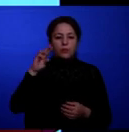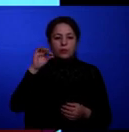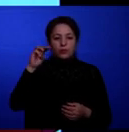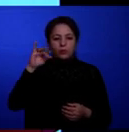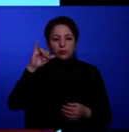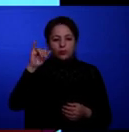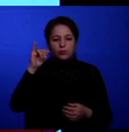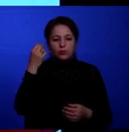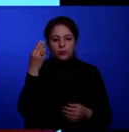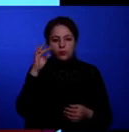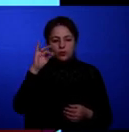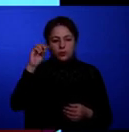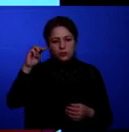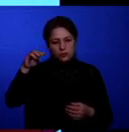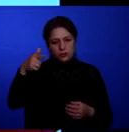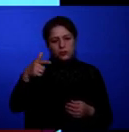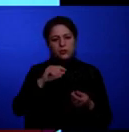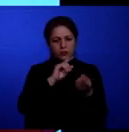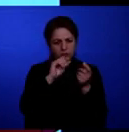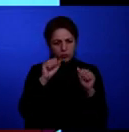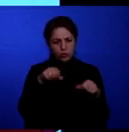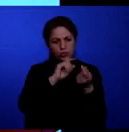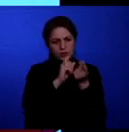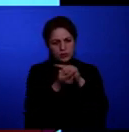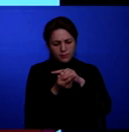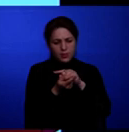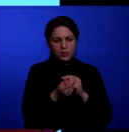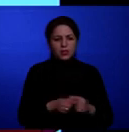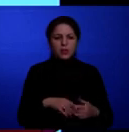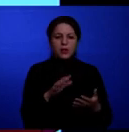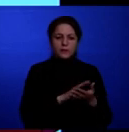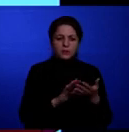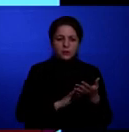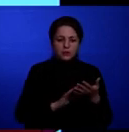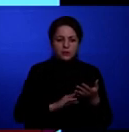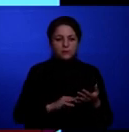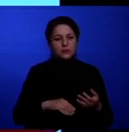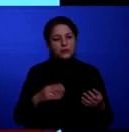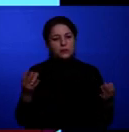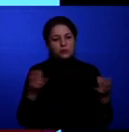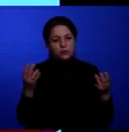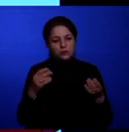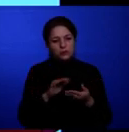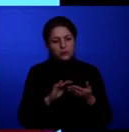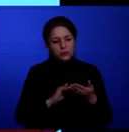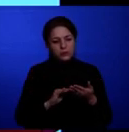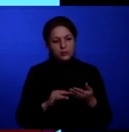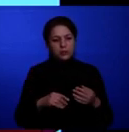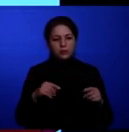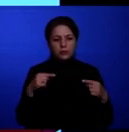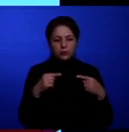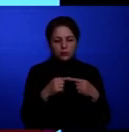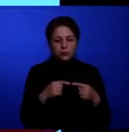другим но чаще всего они употребляются в тексте именно по назначению посмотрите внимательно на картинки